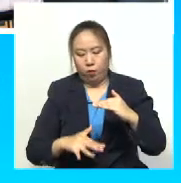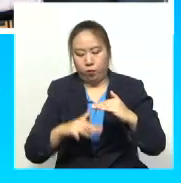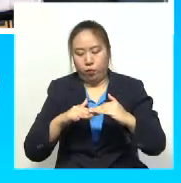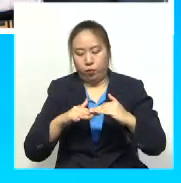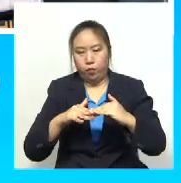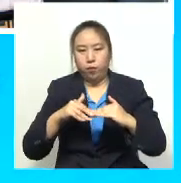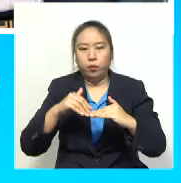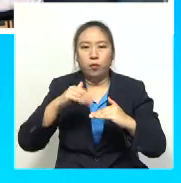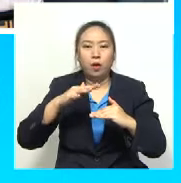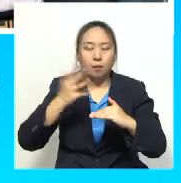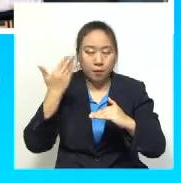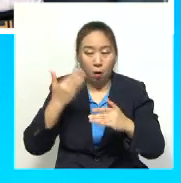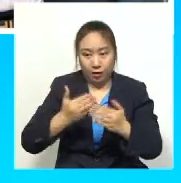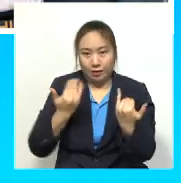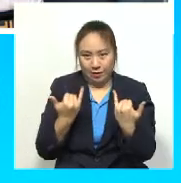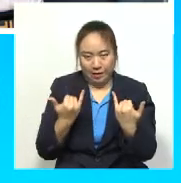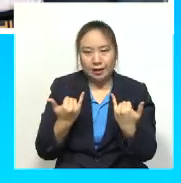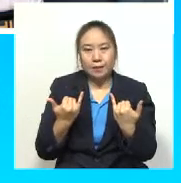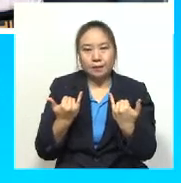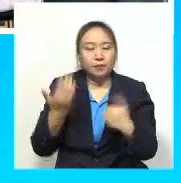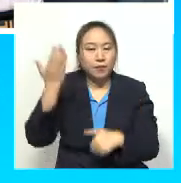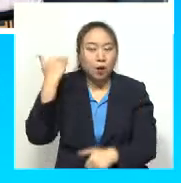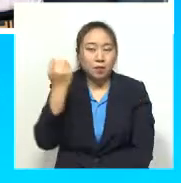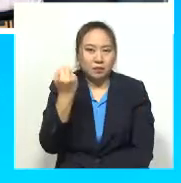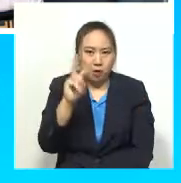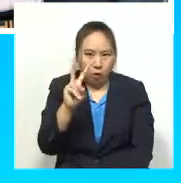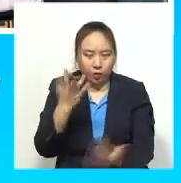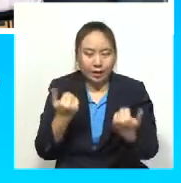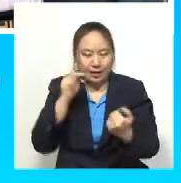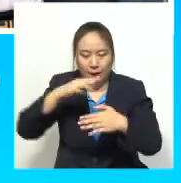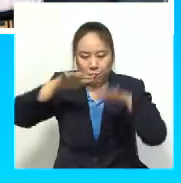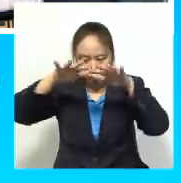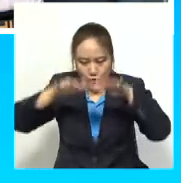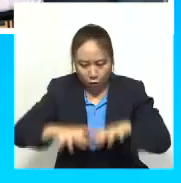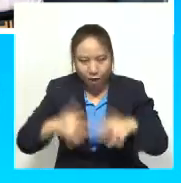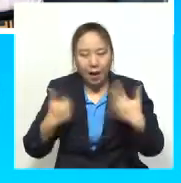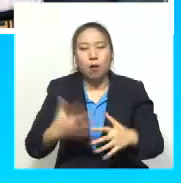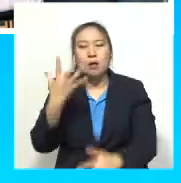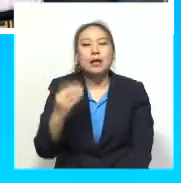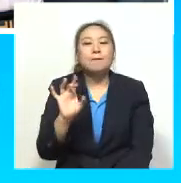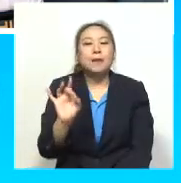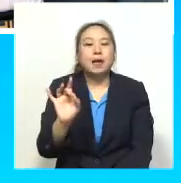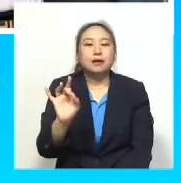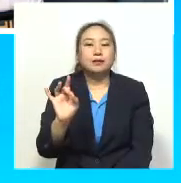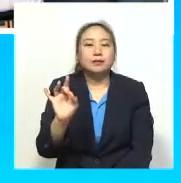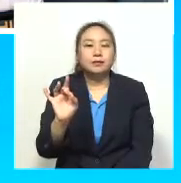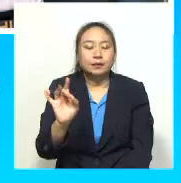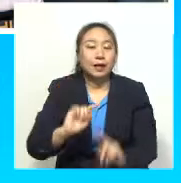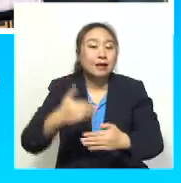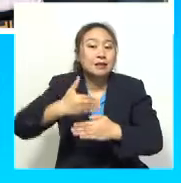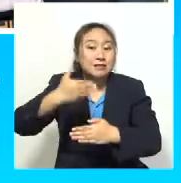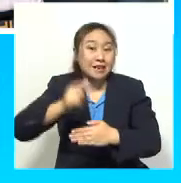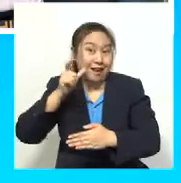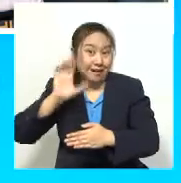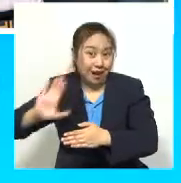มมันมีอยู่12อ่างนะครับปัจจุบันเนี้ยเราพร่องน้ำเหลือประมาณ8อ่างแล้วในเขื่อนขนาดใหญ่นะครับในเขื่อนขนาดกลางเ